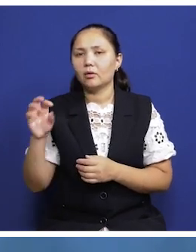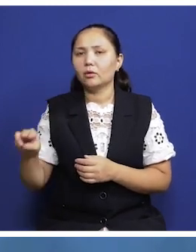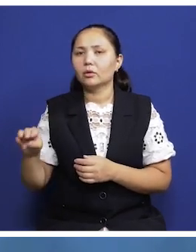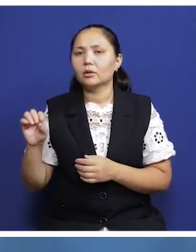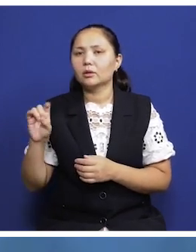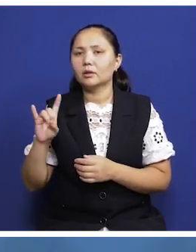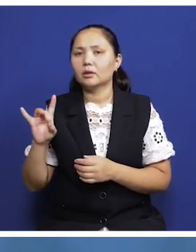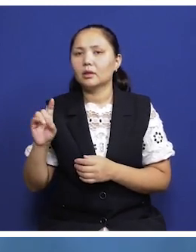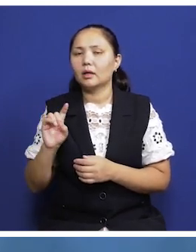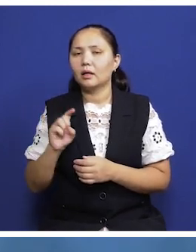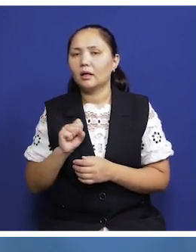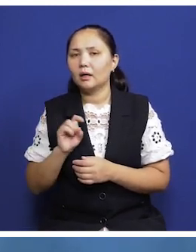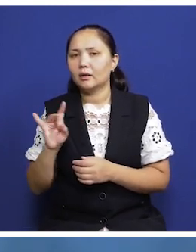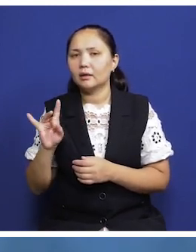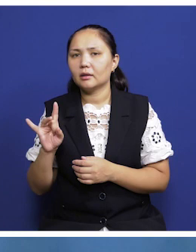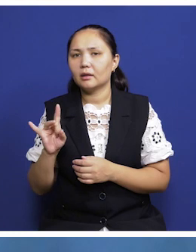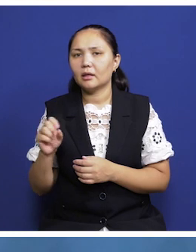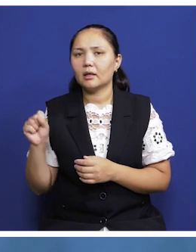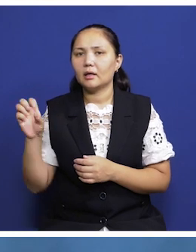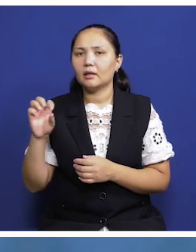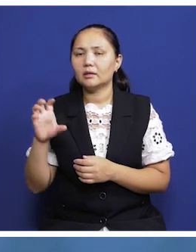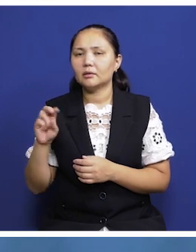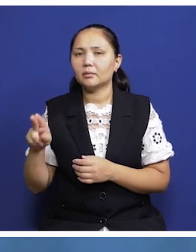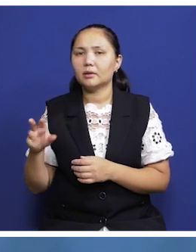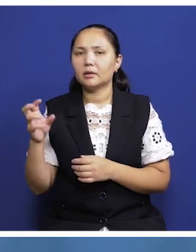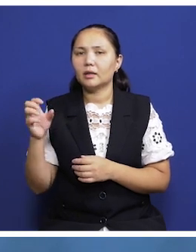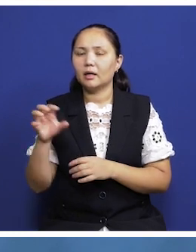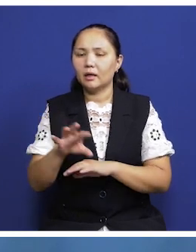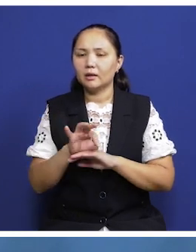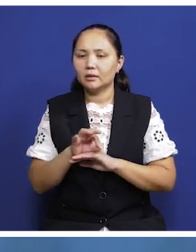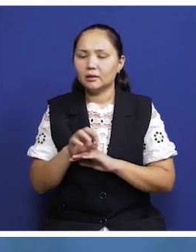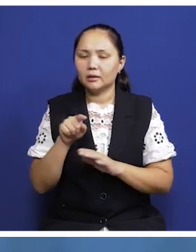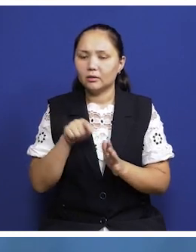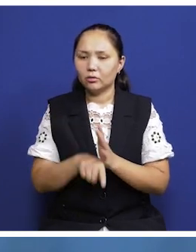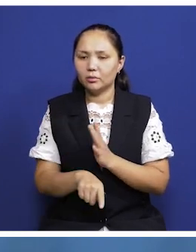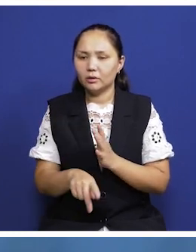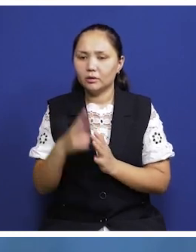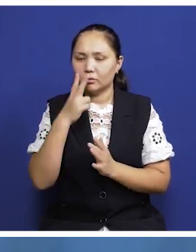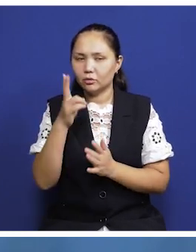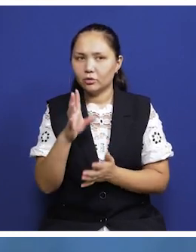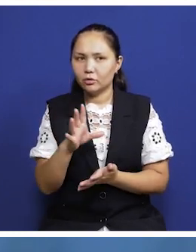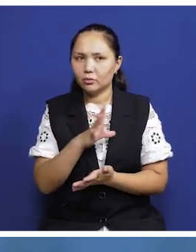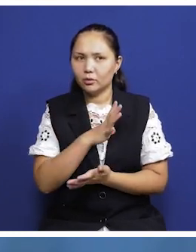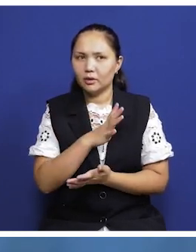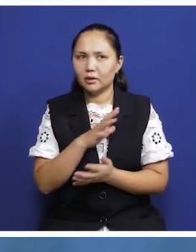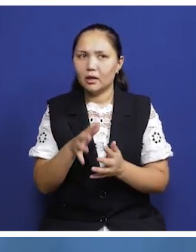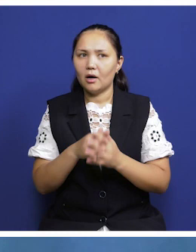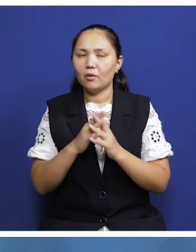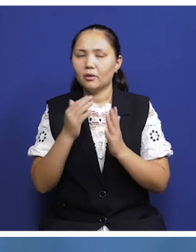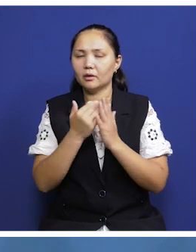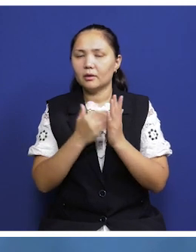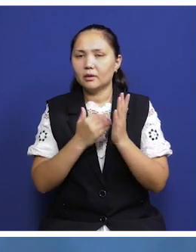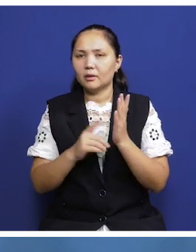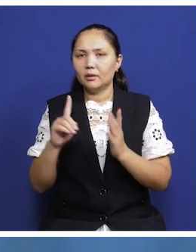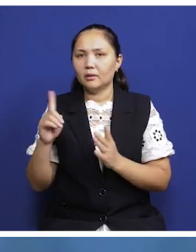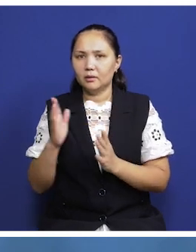осы атаулы әлеуметтік көмекті алушылар азайып отыр. Төмендеген. Бізде мынау ауыл аманаты бағана айтып отырмын ғой,